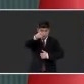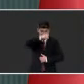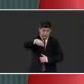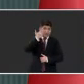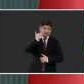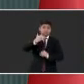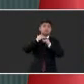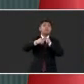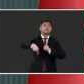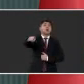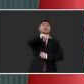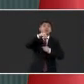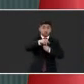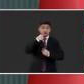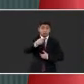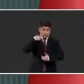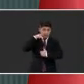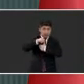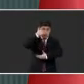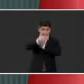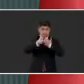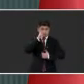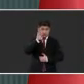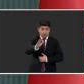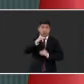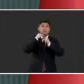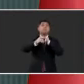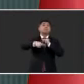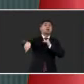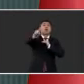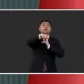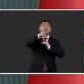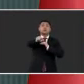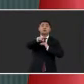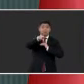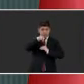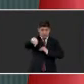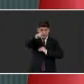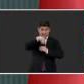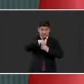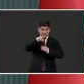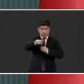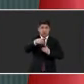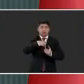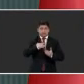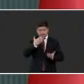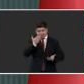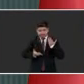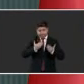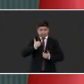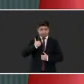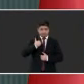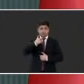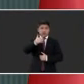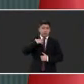izleyen milletime sesleniyorum. Milletimin bunları değerlendirmesi ve